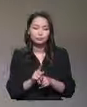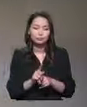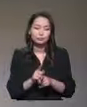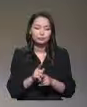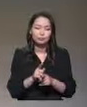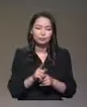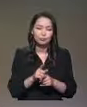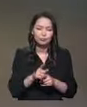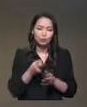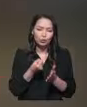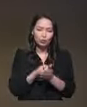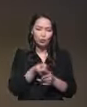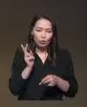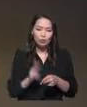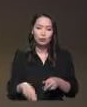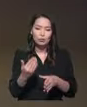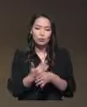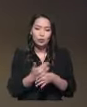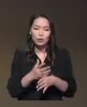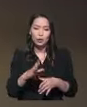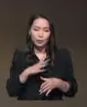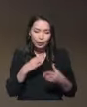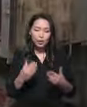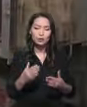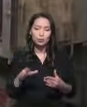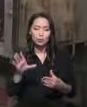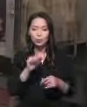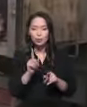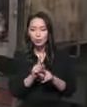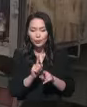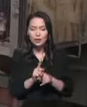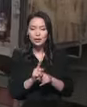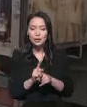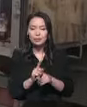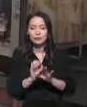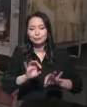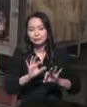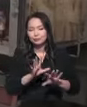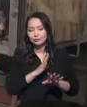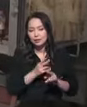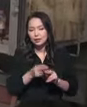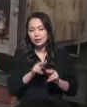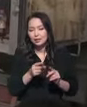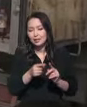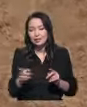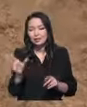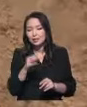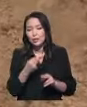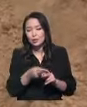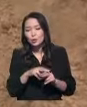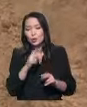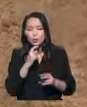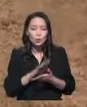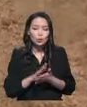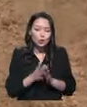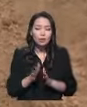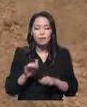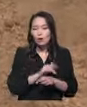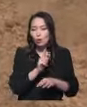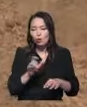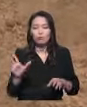сидели. Самой сложной стала первая неделя паводка. Об этом рассказали все наши собеседники. Но, несмотря на экстремальные условия, волонтеры приложили